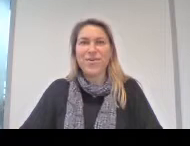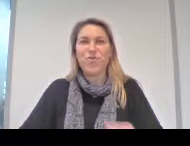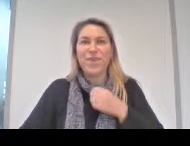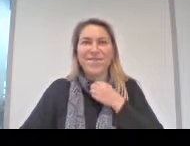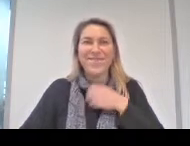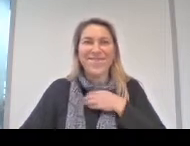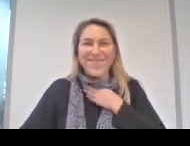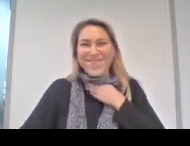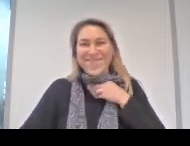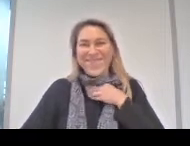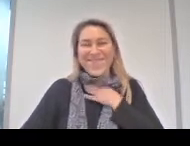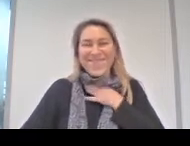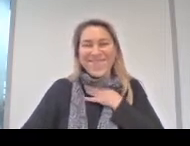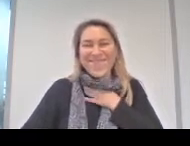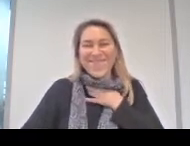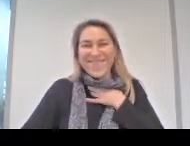Julie.